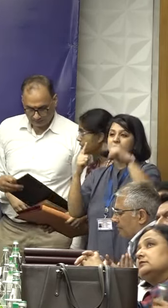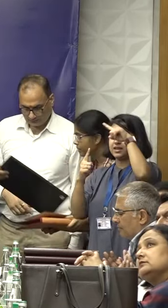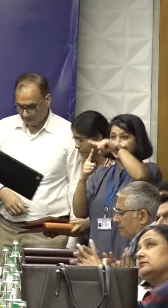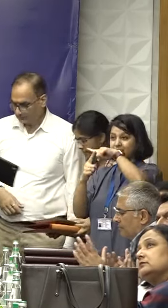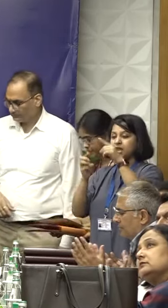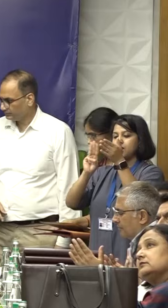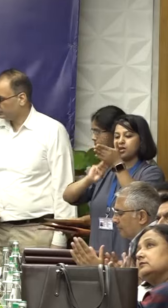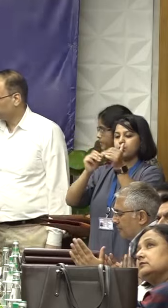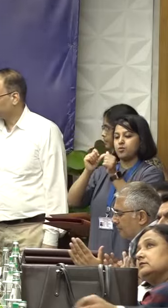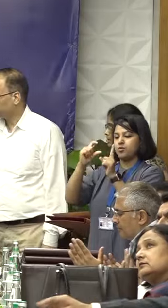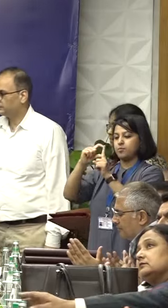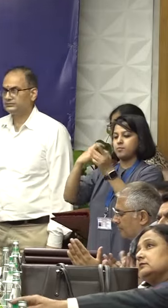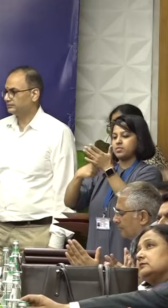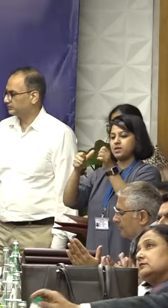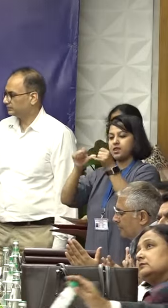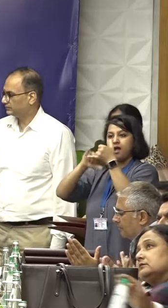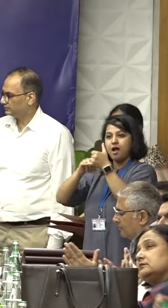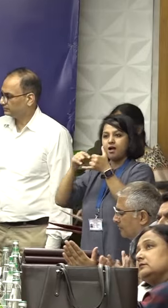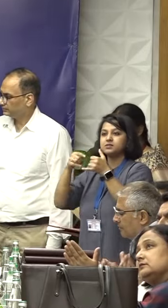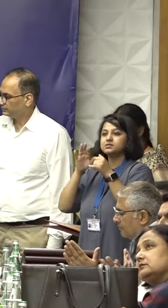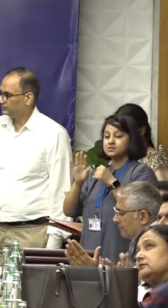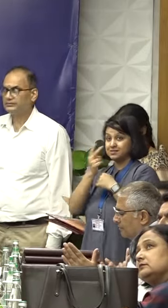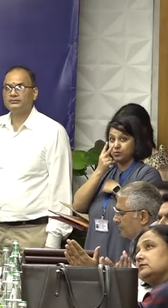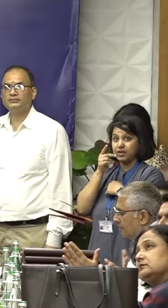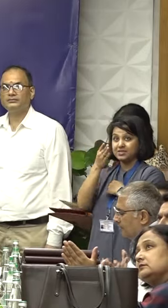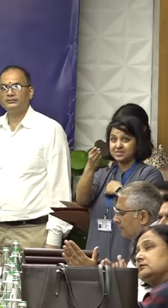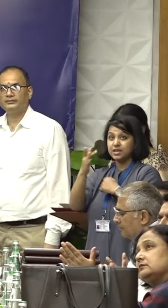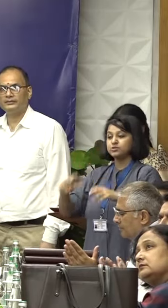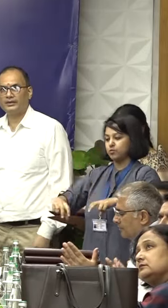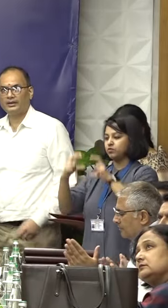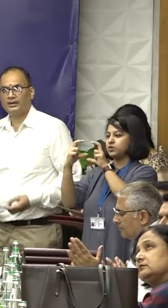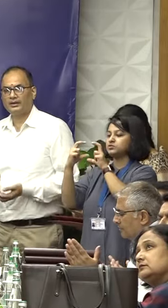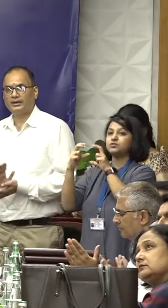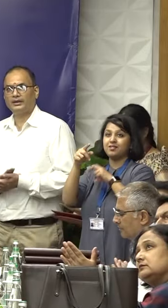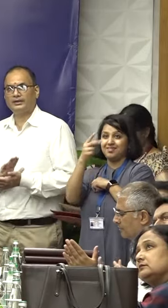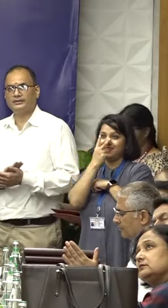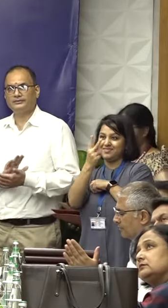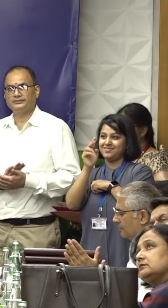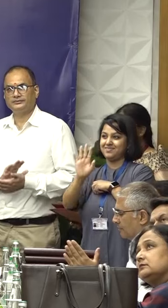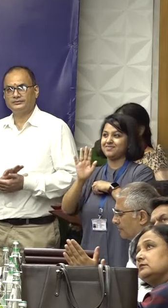के सेंटर फॉर रिहैबिलिटेशन के उपस्थित प्रतिनिधि जो आज हमारे साथ वर्चुअल माध्यम से यहाँ जुड़े हैं।